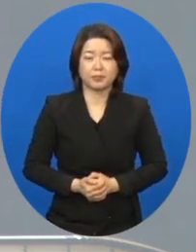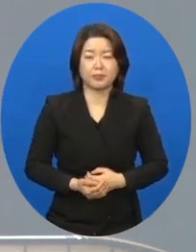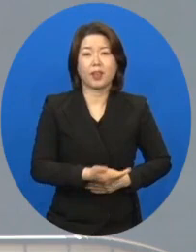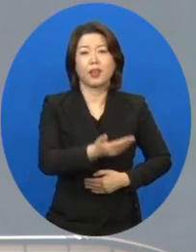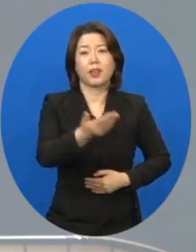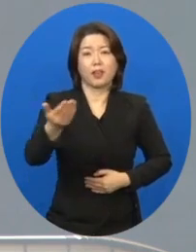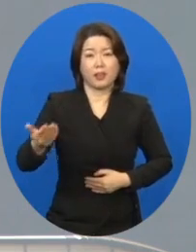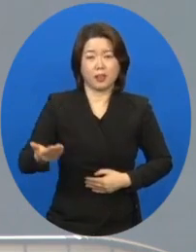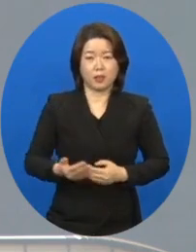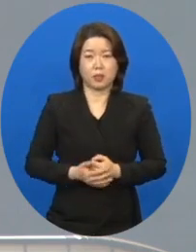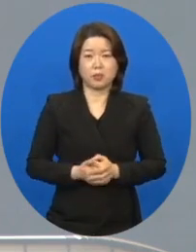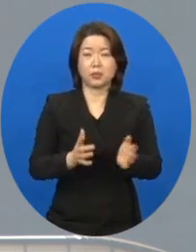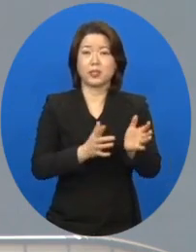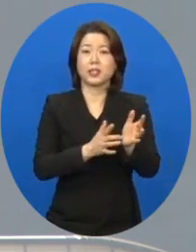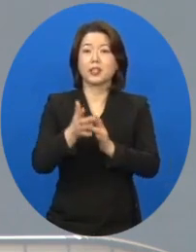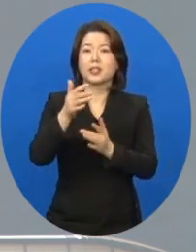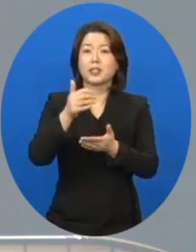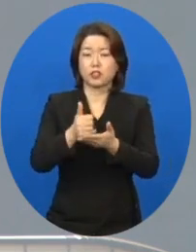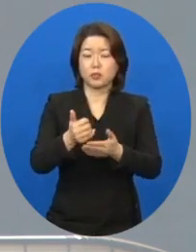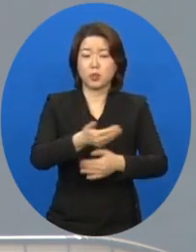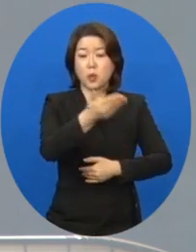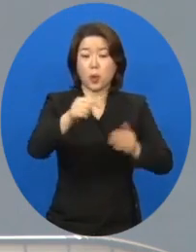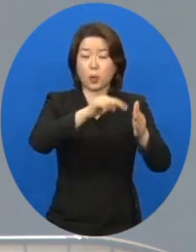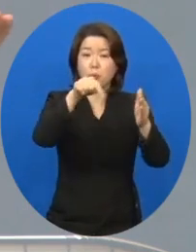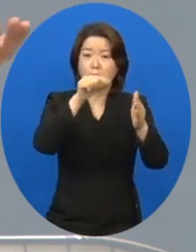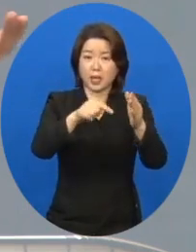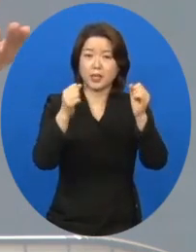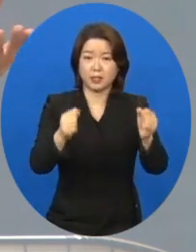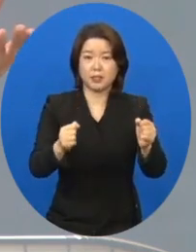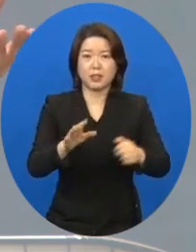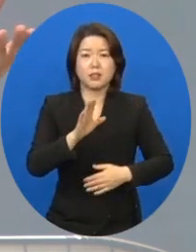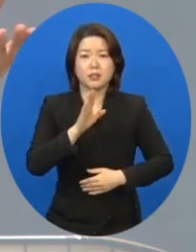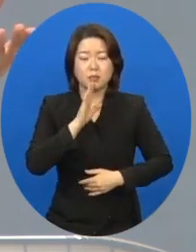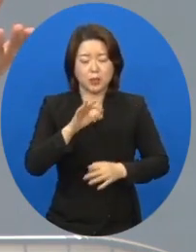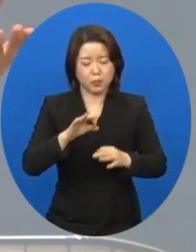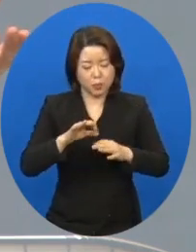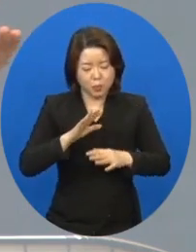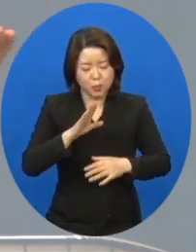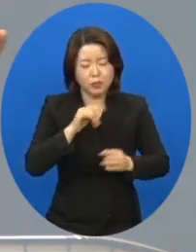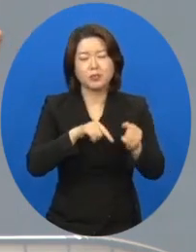여러분, 예수님이 여러분 안에 계신 것은 정말 놀라운 진리예요.